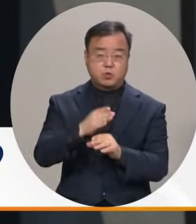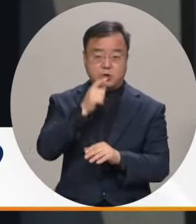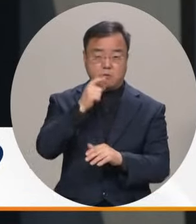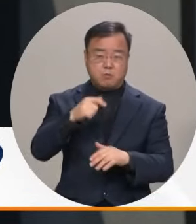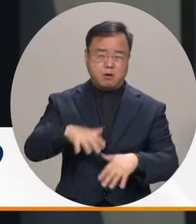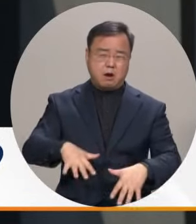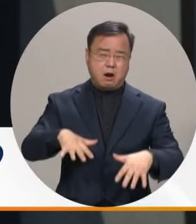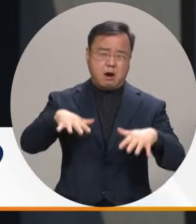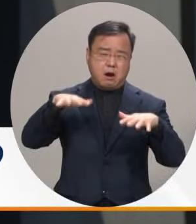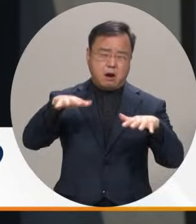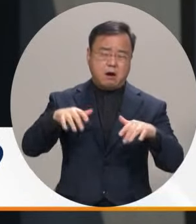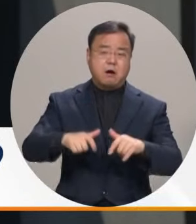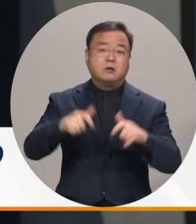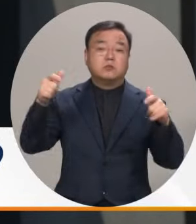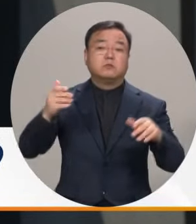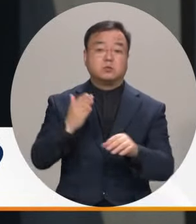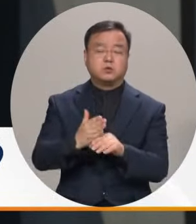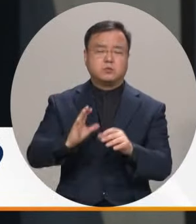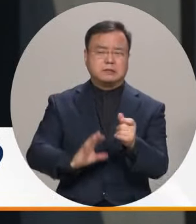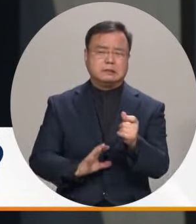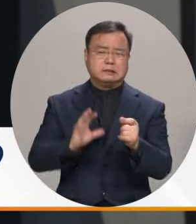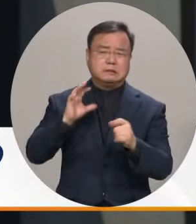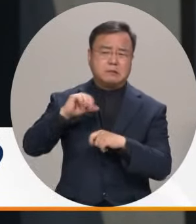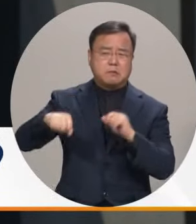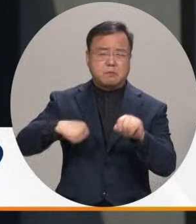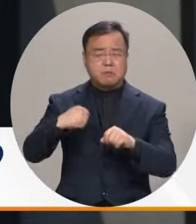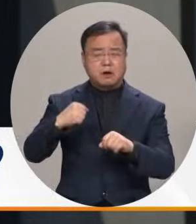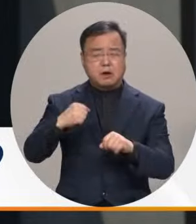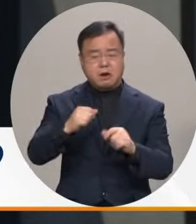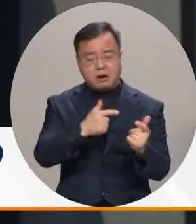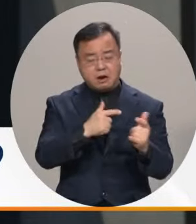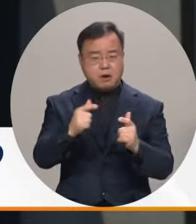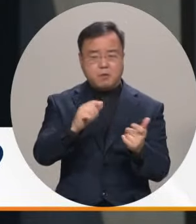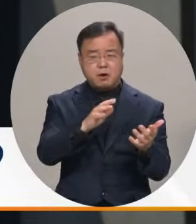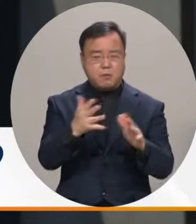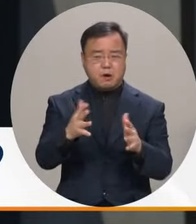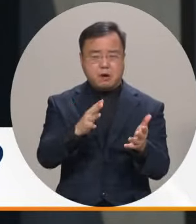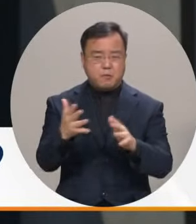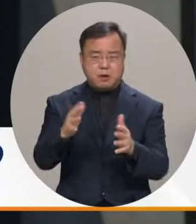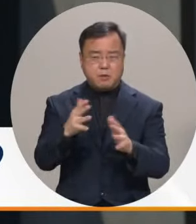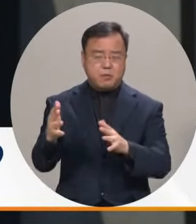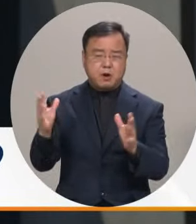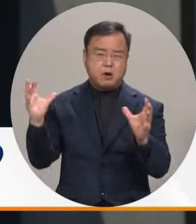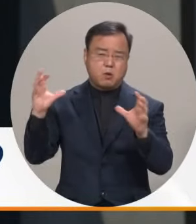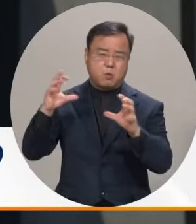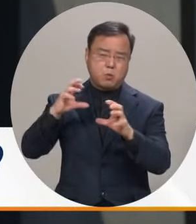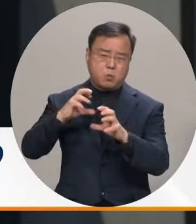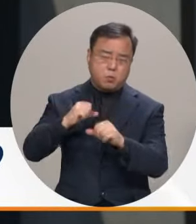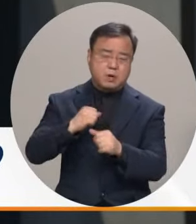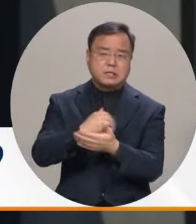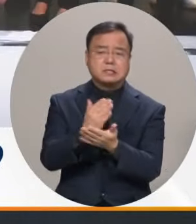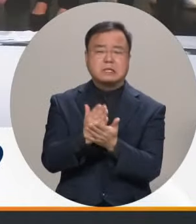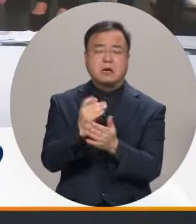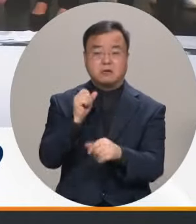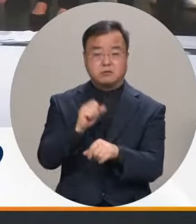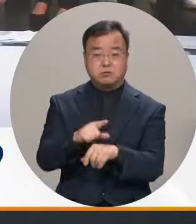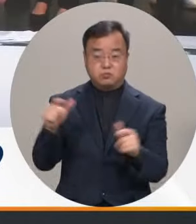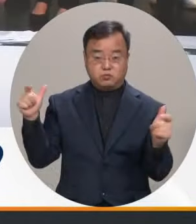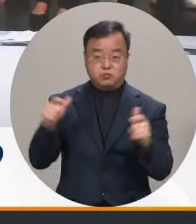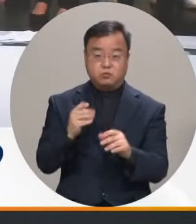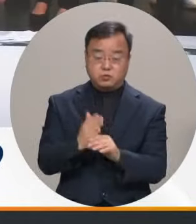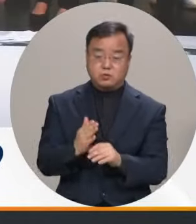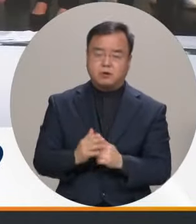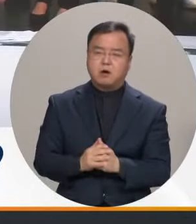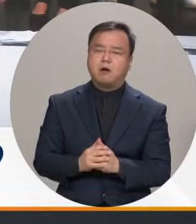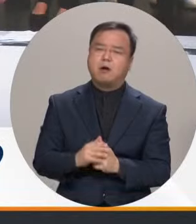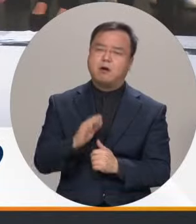있으며 전 세계적으로 많은 생물들이 멸종하다 위기도 겪고 있습니다네 그렇죠 정말 기후 변화는